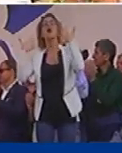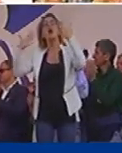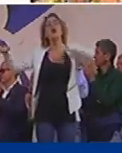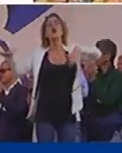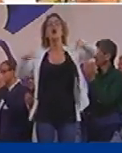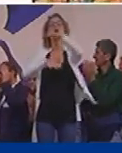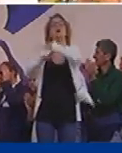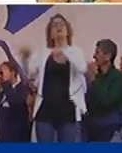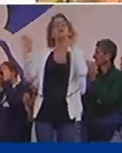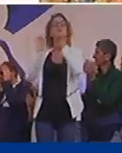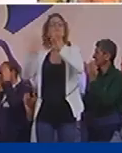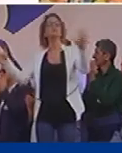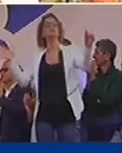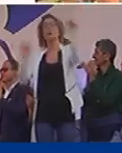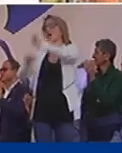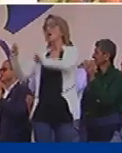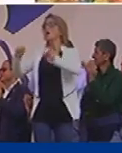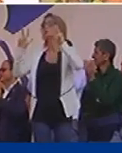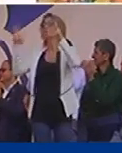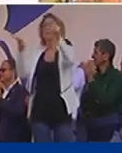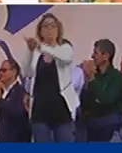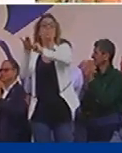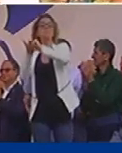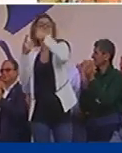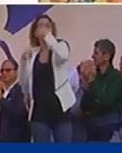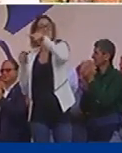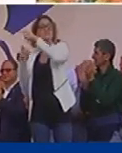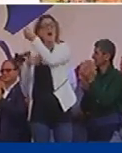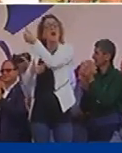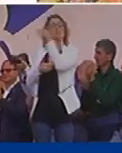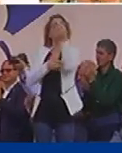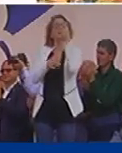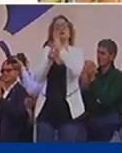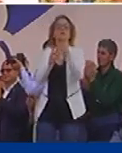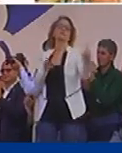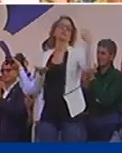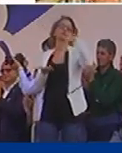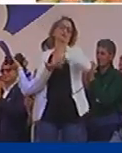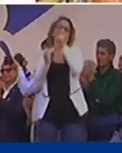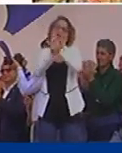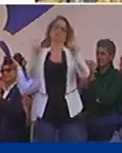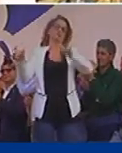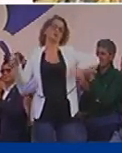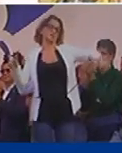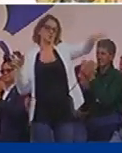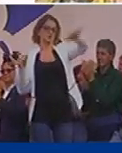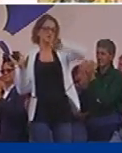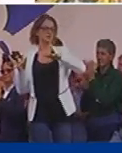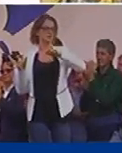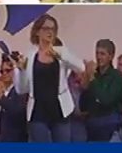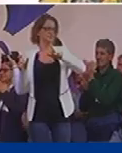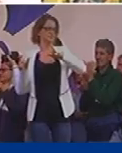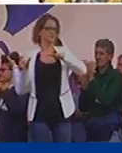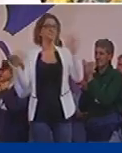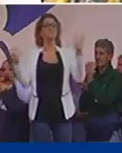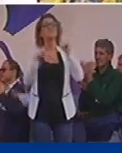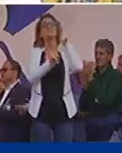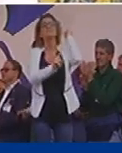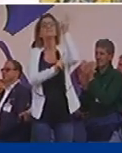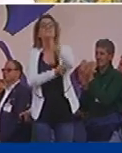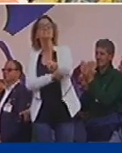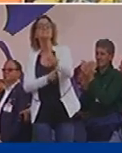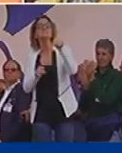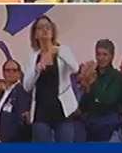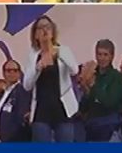libertà e di pulizia e in quell'albergo deve tornarci la nostra gente fino a che non ci